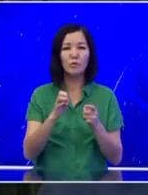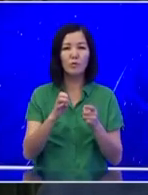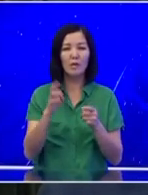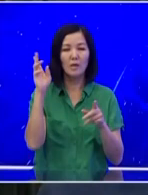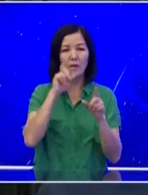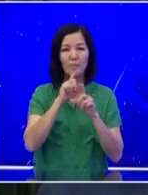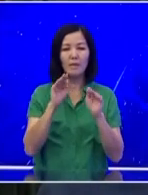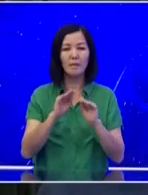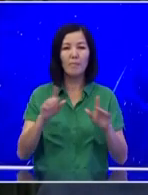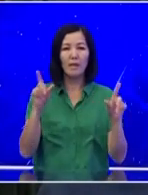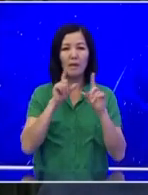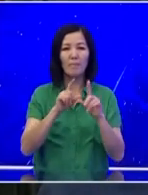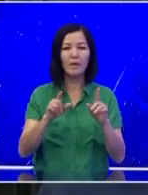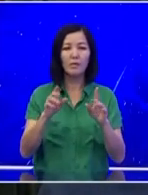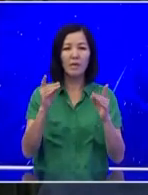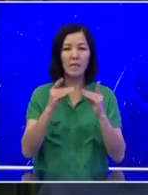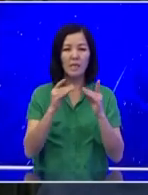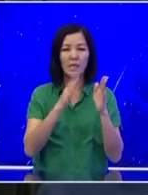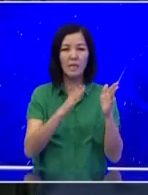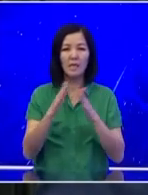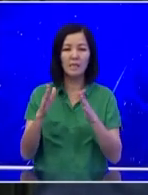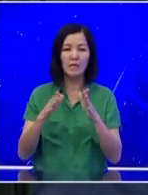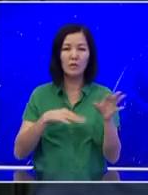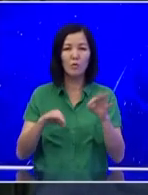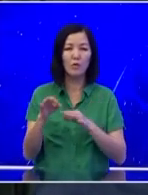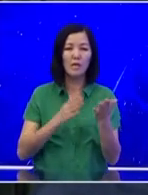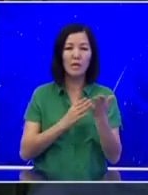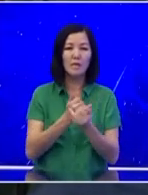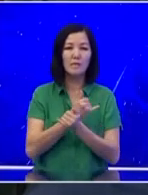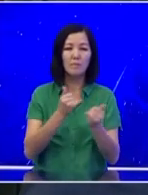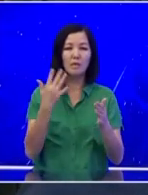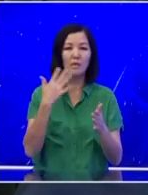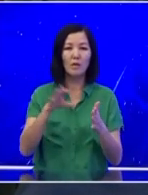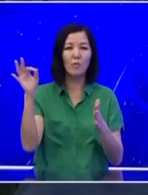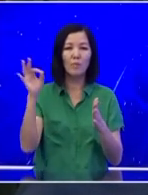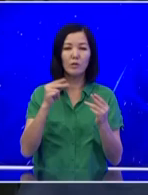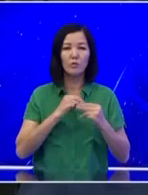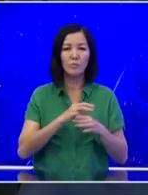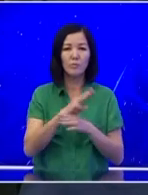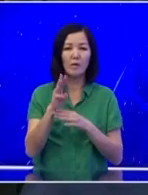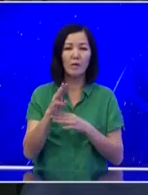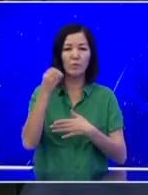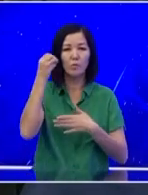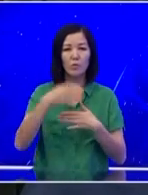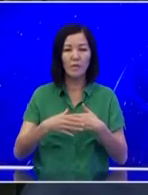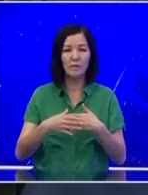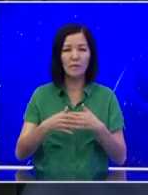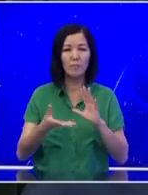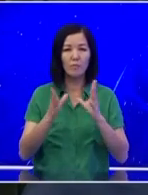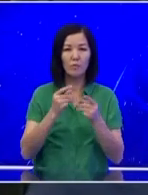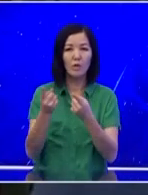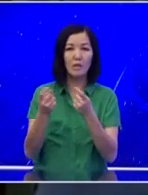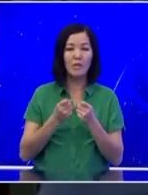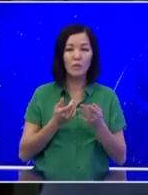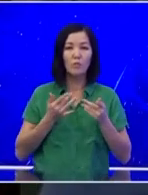мектеп, балабақша, интернаттарды құрайды. Жобаларға қызметкерлердің 50%-ын жұмыспен қамту орталықтары бойынша тарту